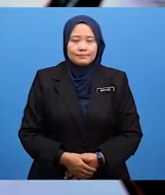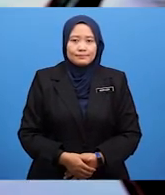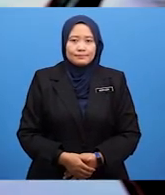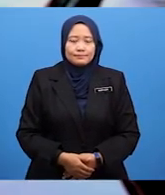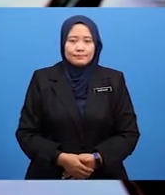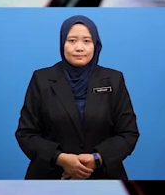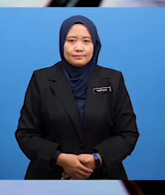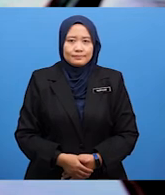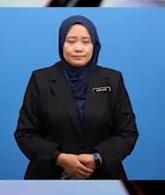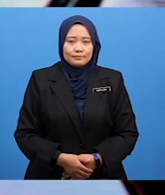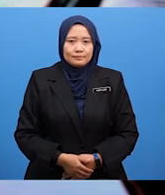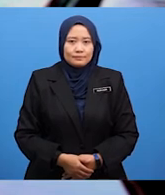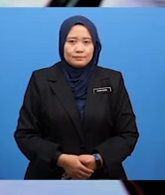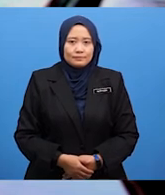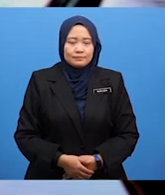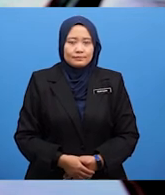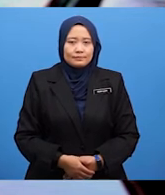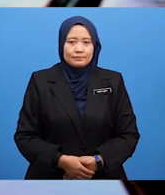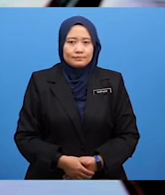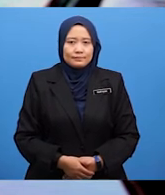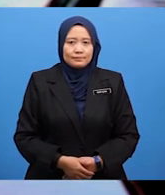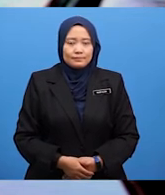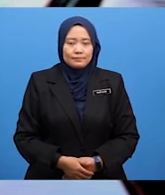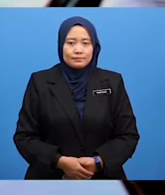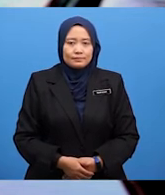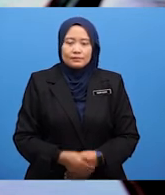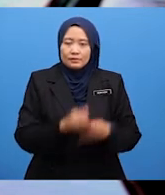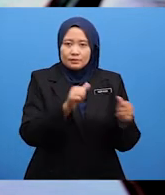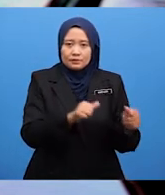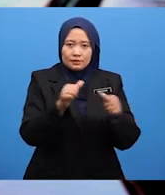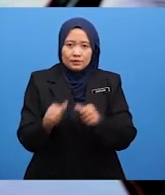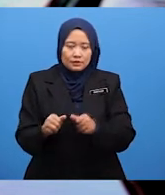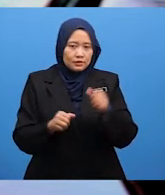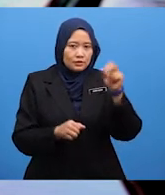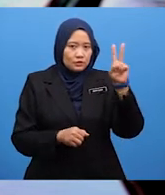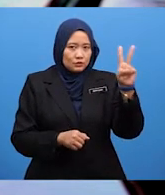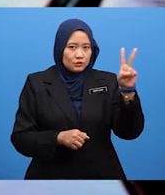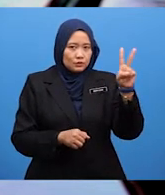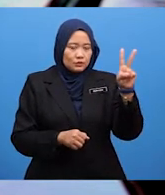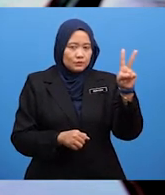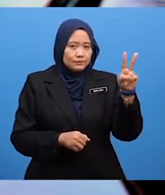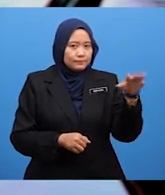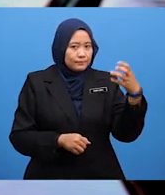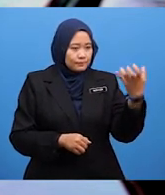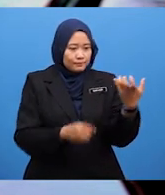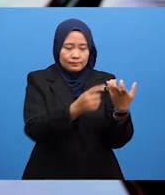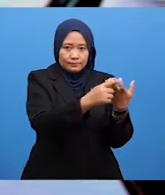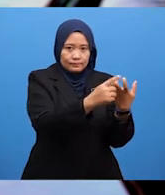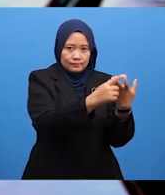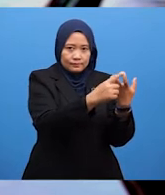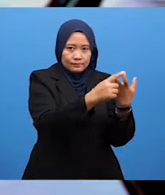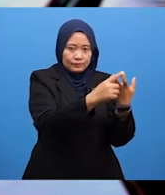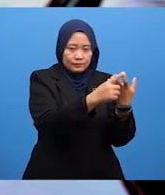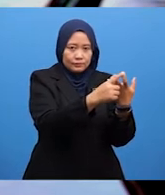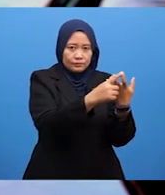Baik. Jadi ini adalah posisi pertama. Kita akan beralih kepada posisi kedua di mana jari pertama tadi yang menekan C sharp akan